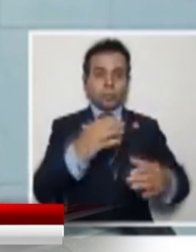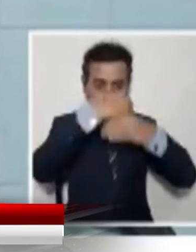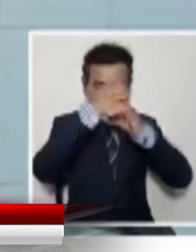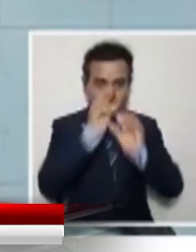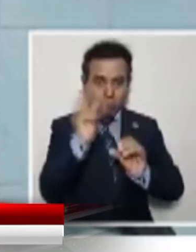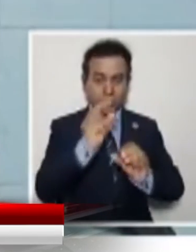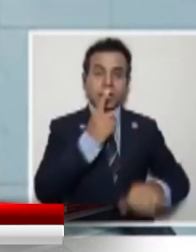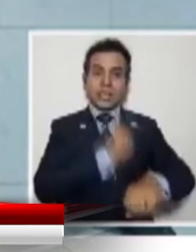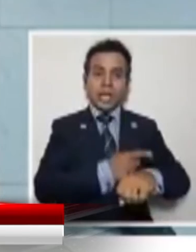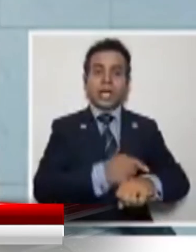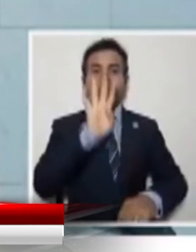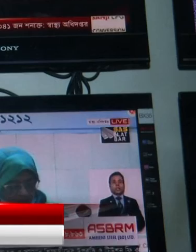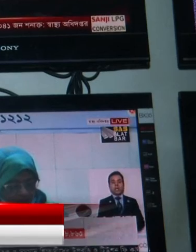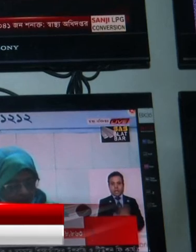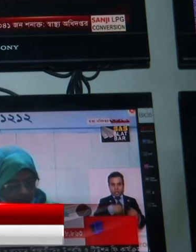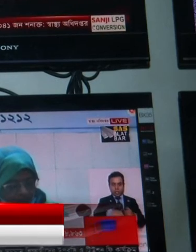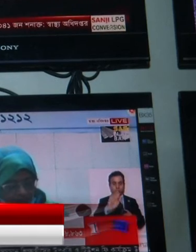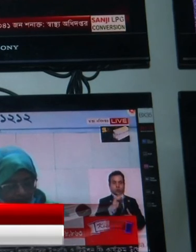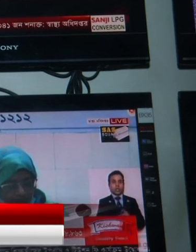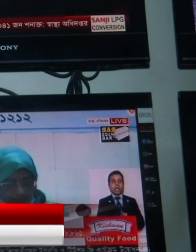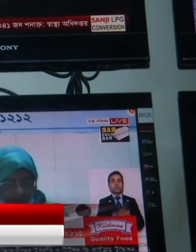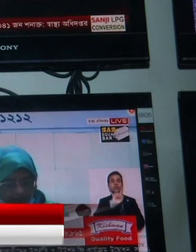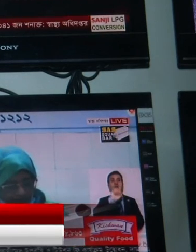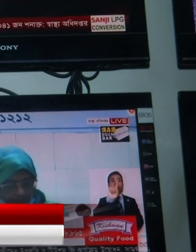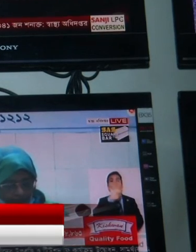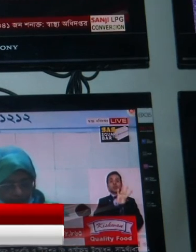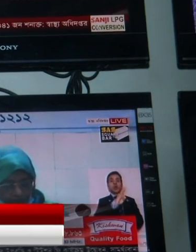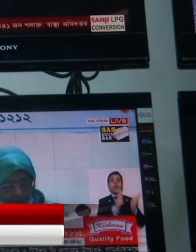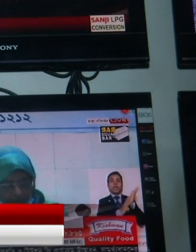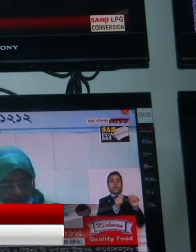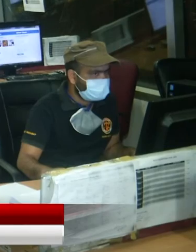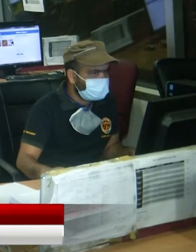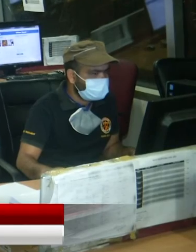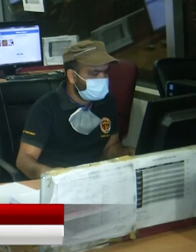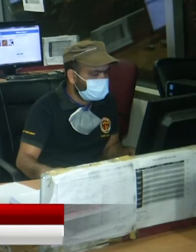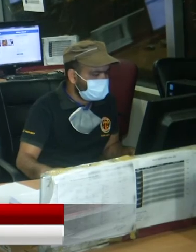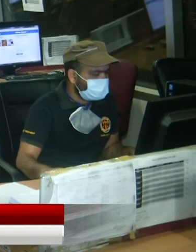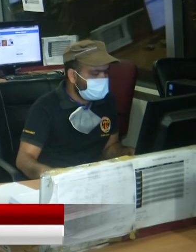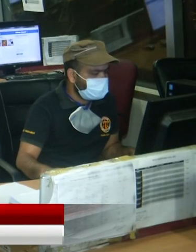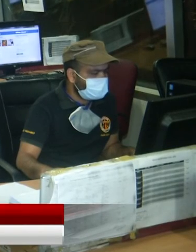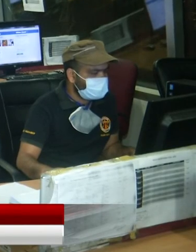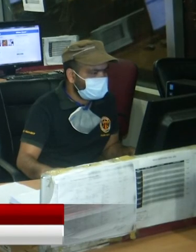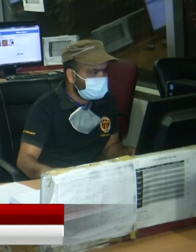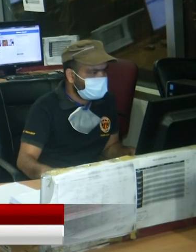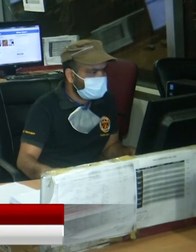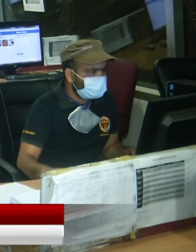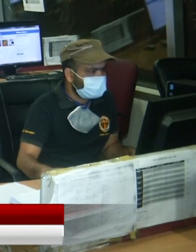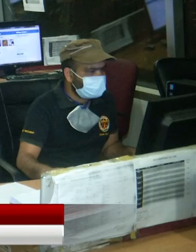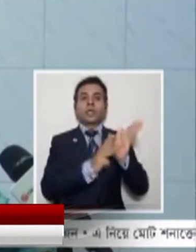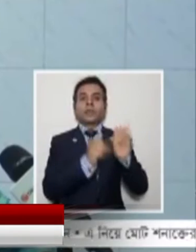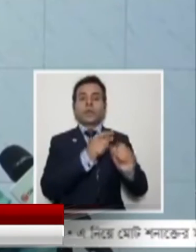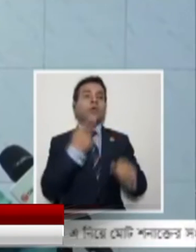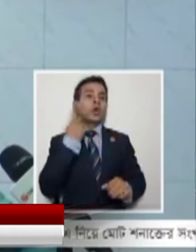বাইরে 2,804টি। দেশে গেল 3 সপ্তাহে করোনা আক্রান্ত ও মৃতের সংখ্যার পরিবর্তনের বিষয়ে কথা বলেন এই স্বাস্থ্য